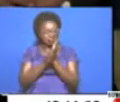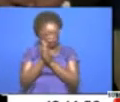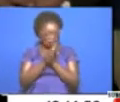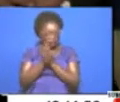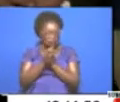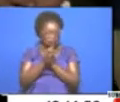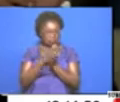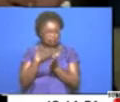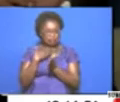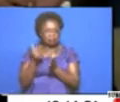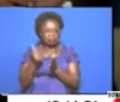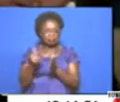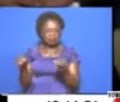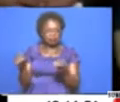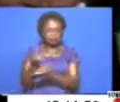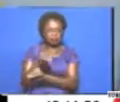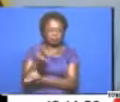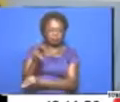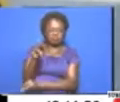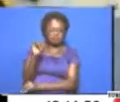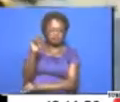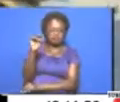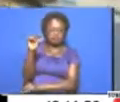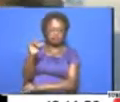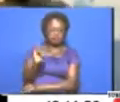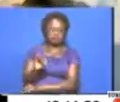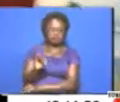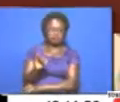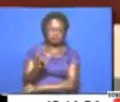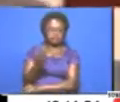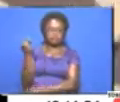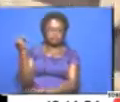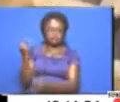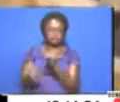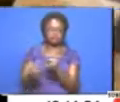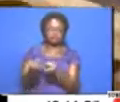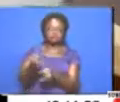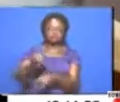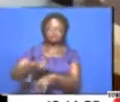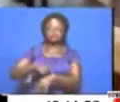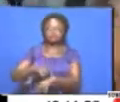kumrithi gavana wa sasa Amason Kingi, ambaye anahudumu hatamu yake ya mwisho.